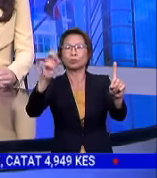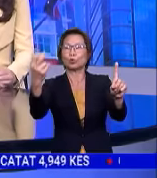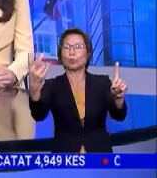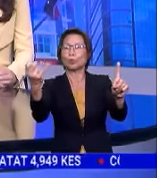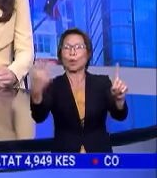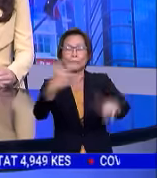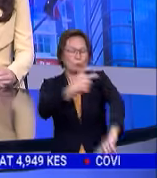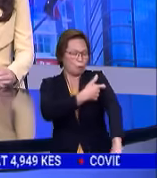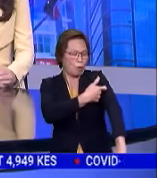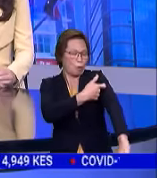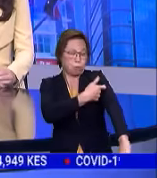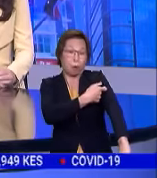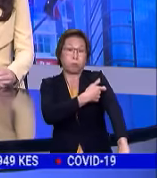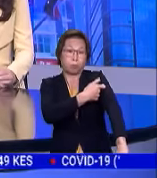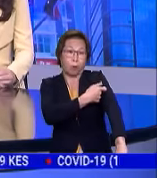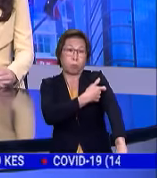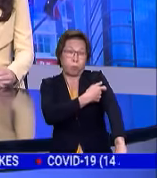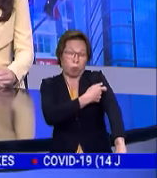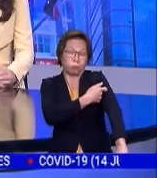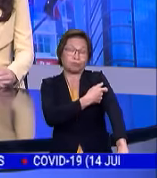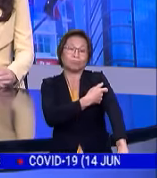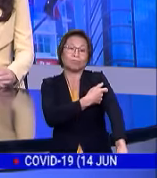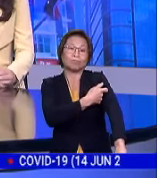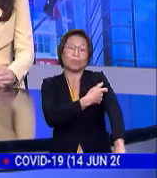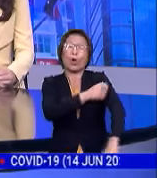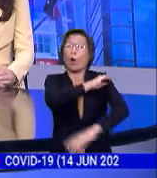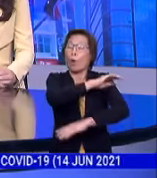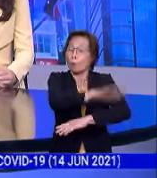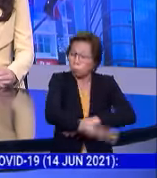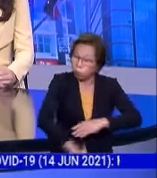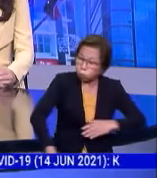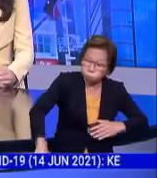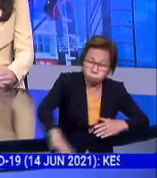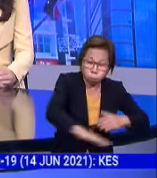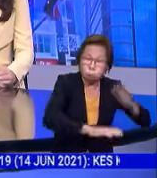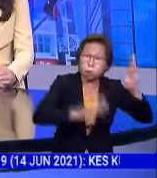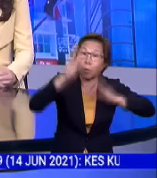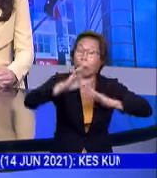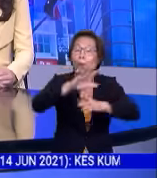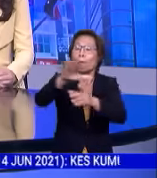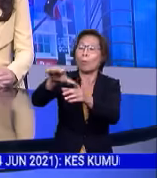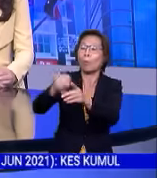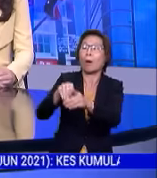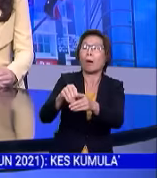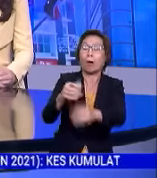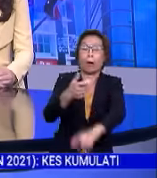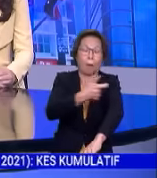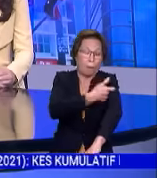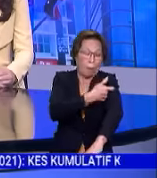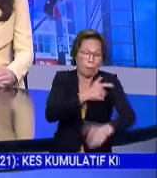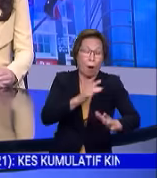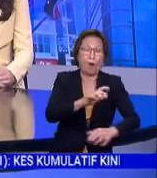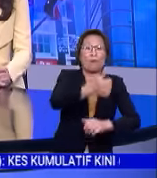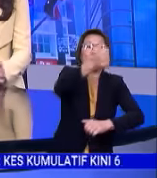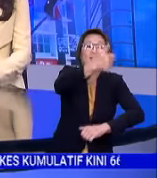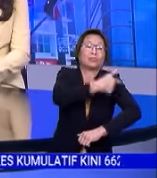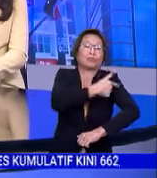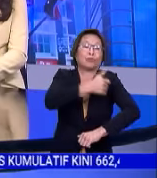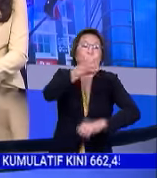128,912 dos vaksin COVID-19 telah diberikan di seluruh negara dan ini melibatkan penerima dos pertama